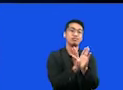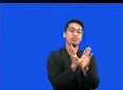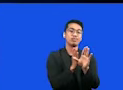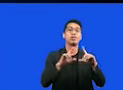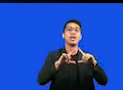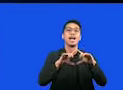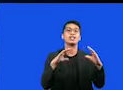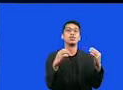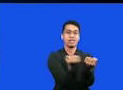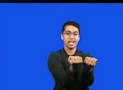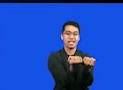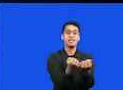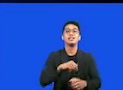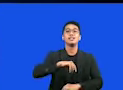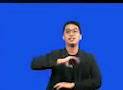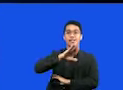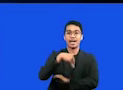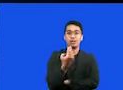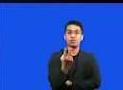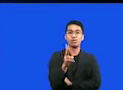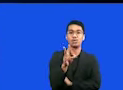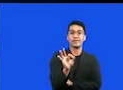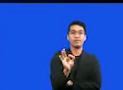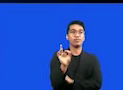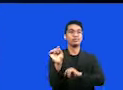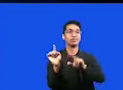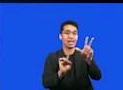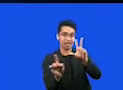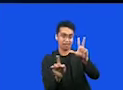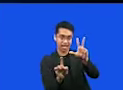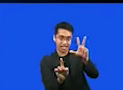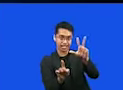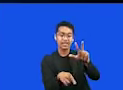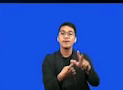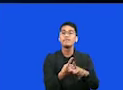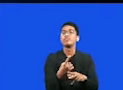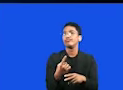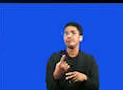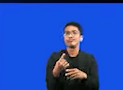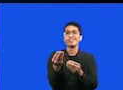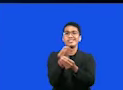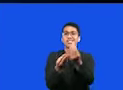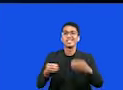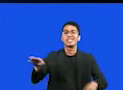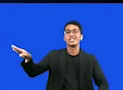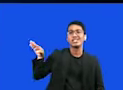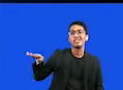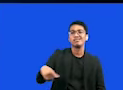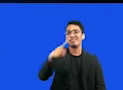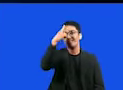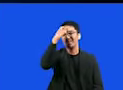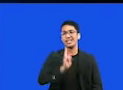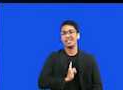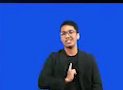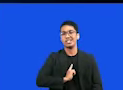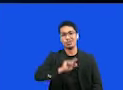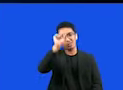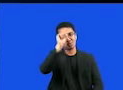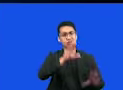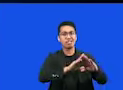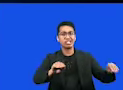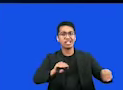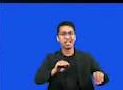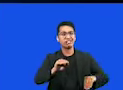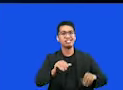tahun 2018 jadi generasi Z ini tidak memiliki kepercayaan diri dalam menghadapi dunia kerja